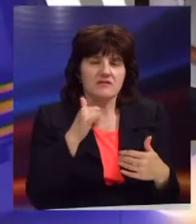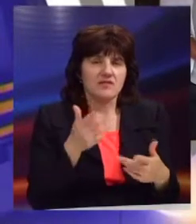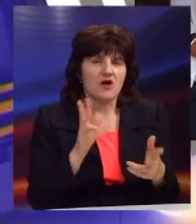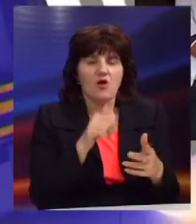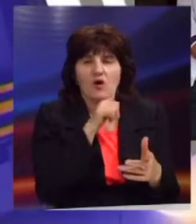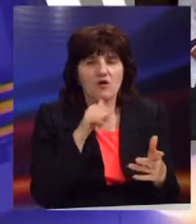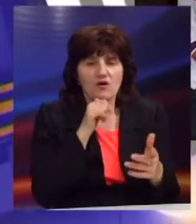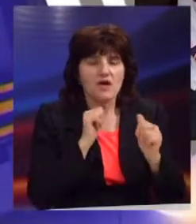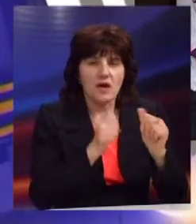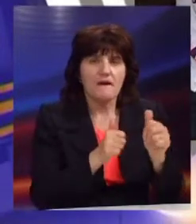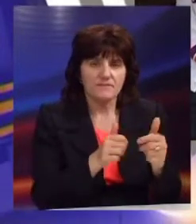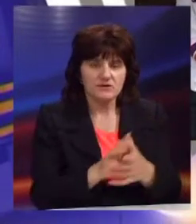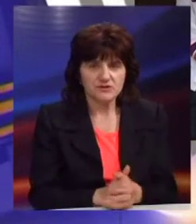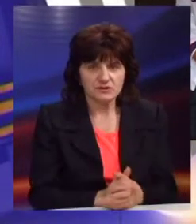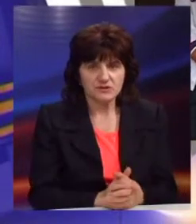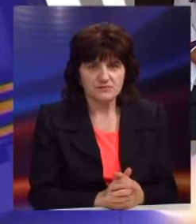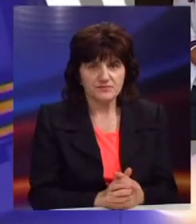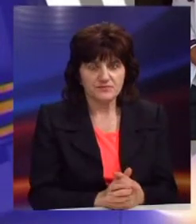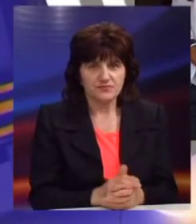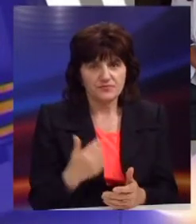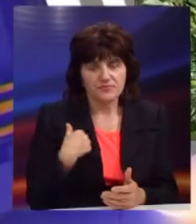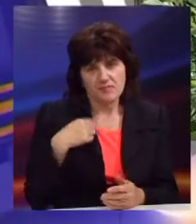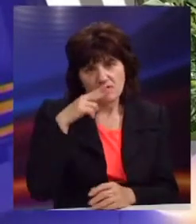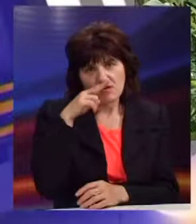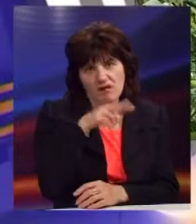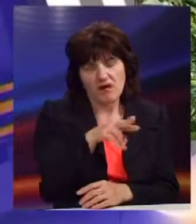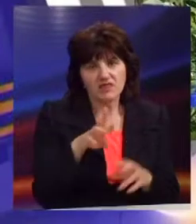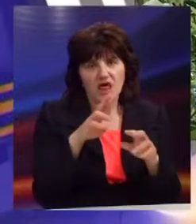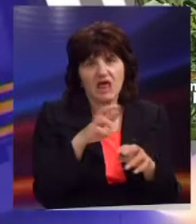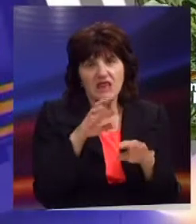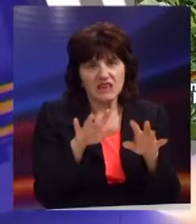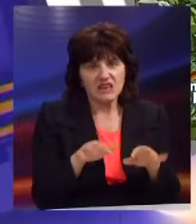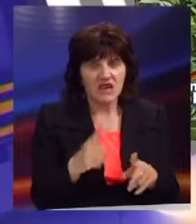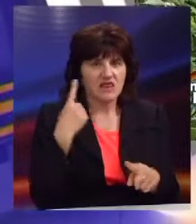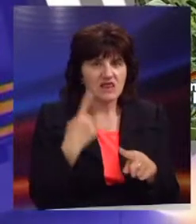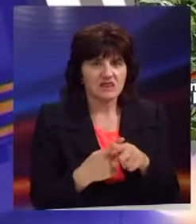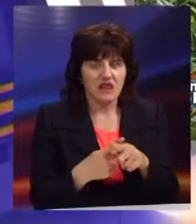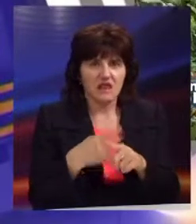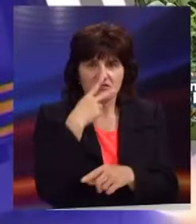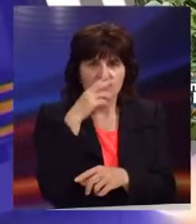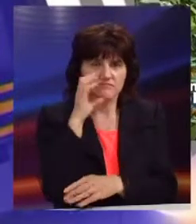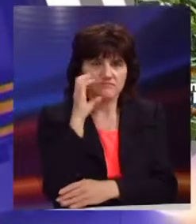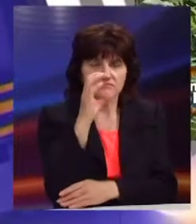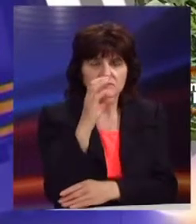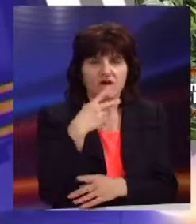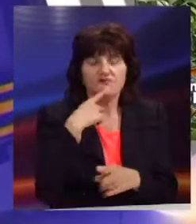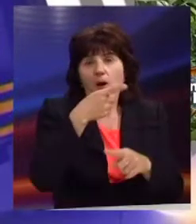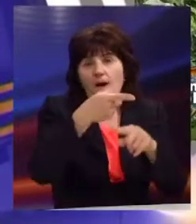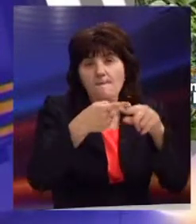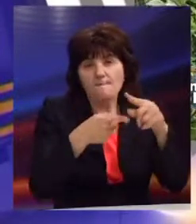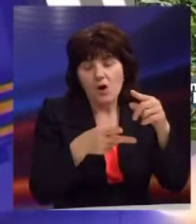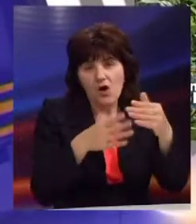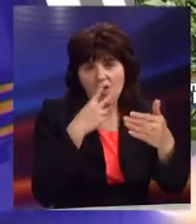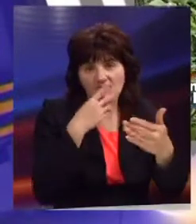se kolika su podrška jedni drugima. Pa gledali smo preko interneta direktan prenos i videli smo već na